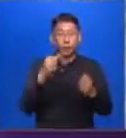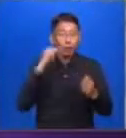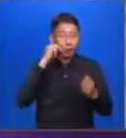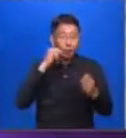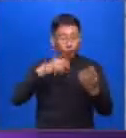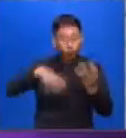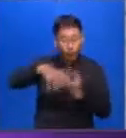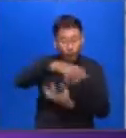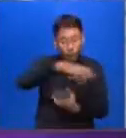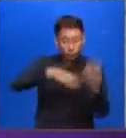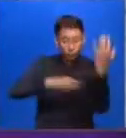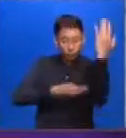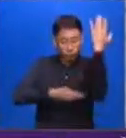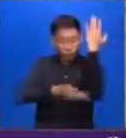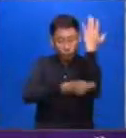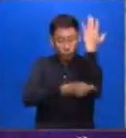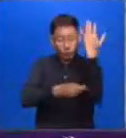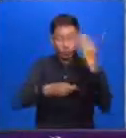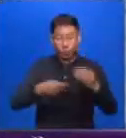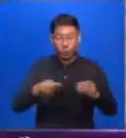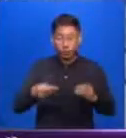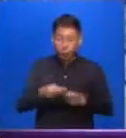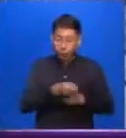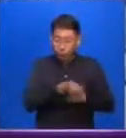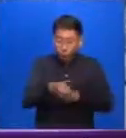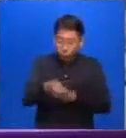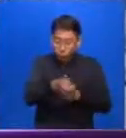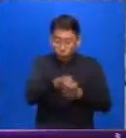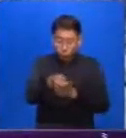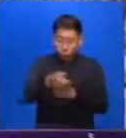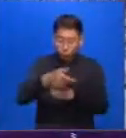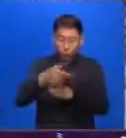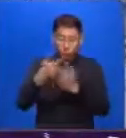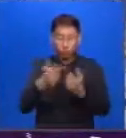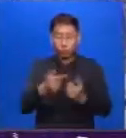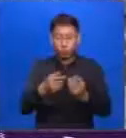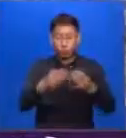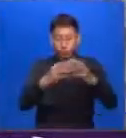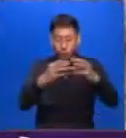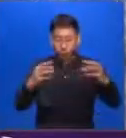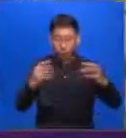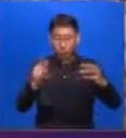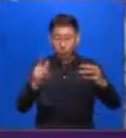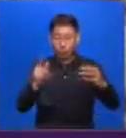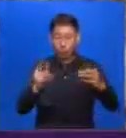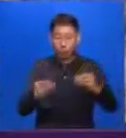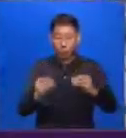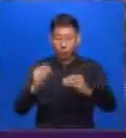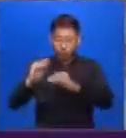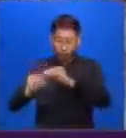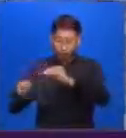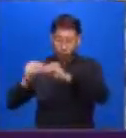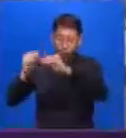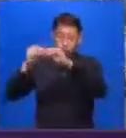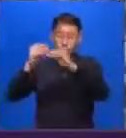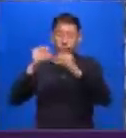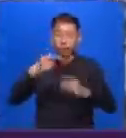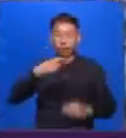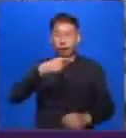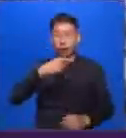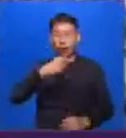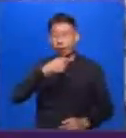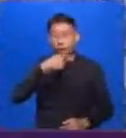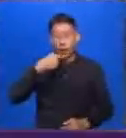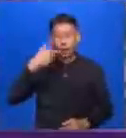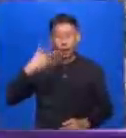ปุ๋ยเข้ารถต้นแตงกวาเพื่อเพิ่มความชุ่มชื้นให้กับต้นแตงกวาและเร่งการเจริญเติบโตหลังจากอากาศแห้งแล้งขาด